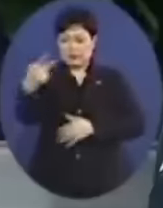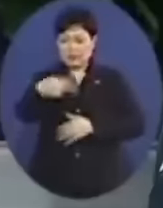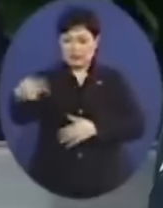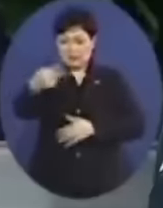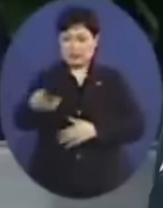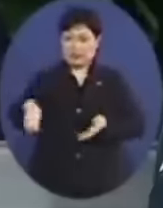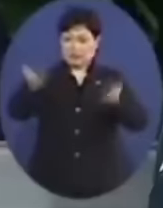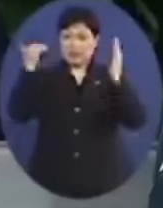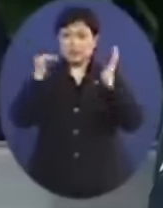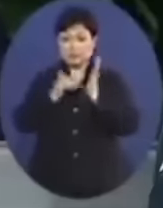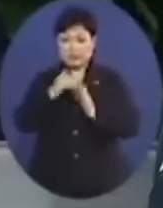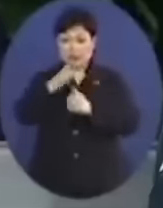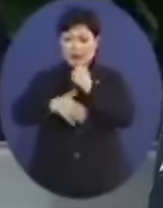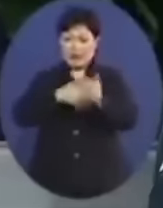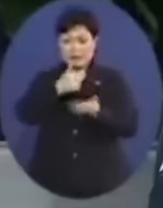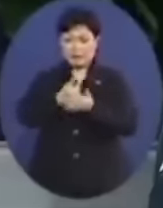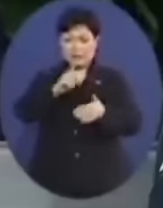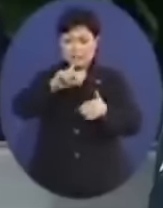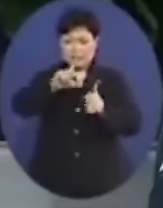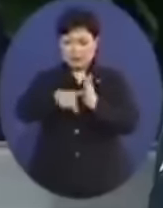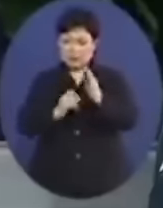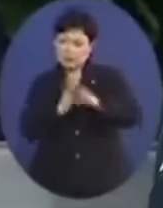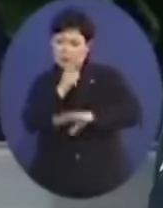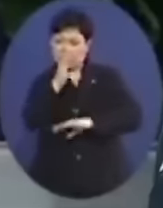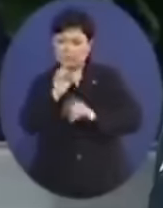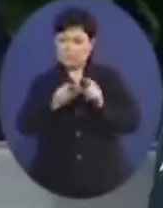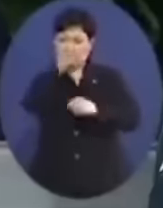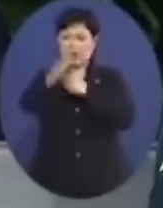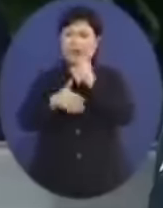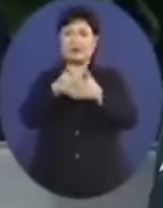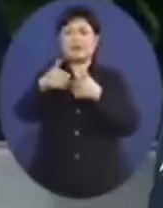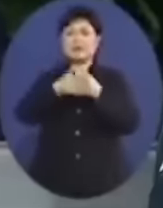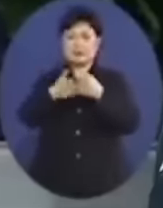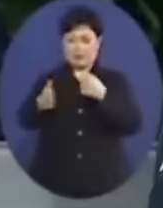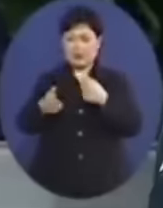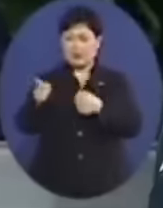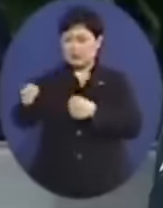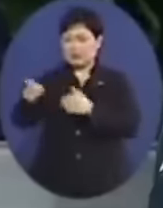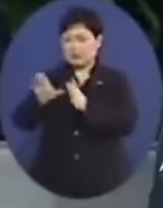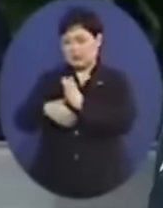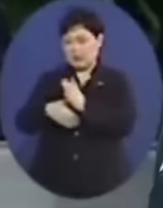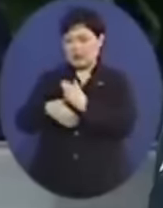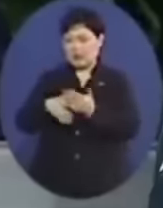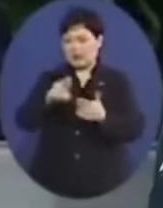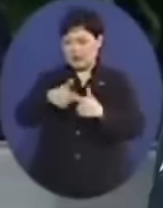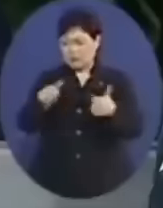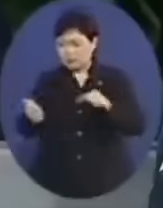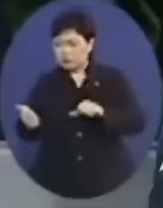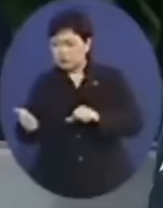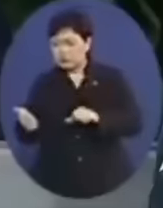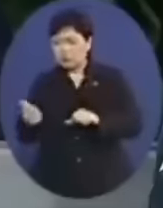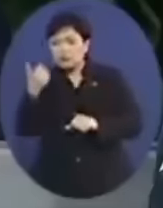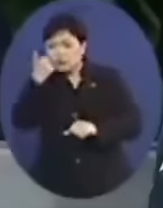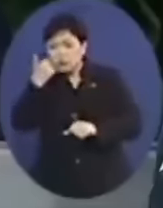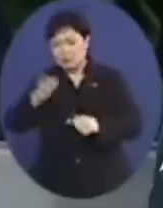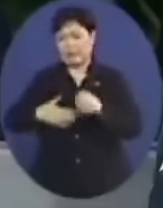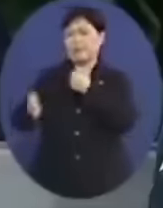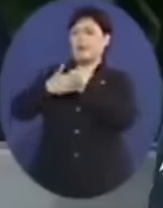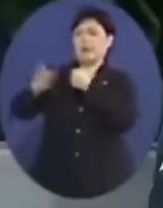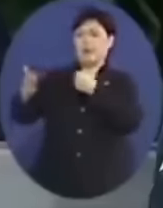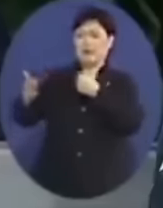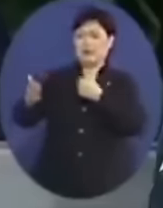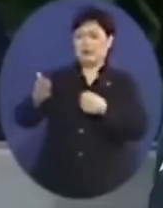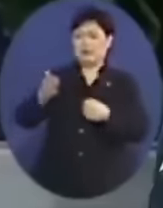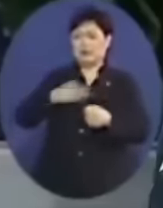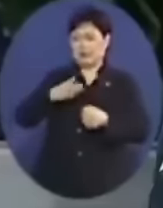세월이지만 하나님은 시간을 초월한 영원한 하나님이기 때문에 그때 예수님이 죽은 것은 내 때문에 죽었 그래서 나